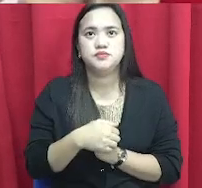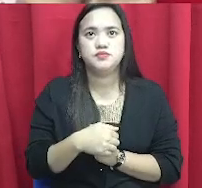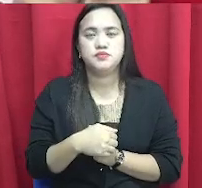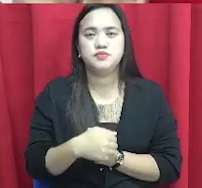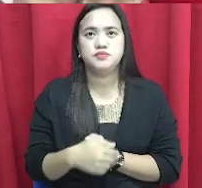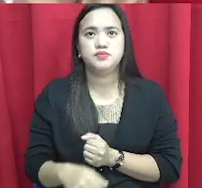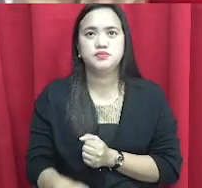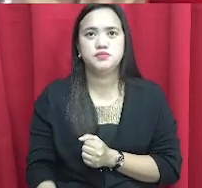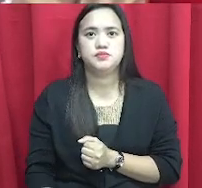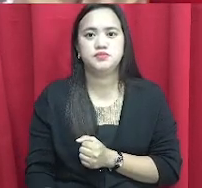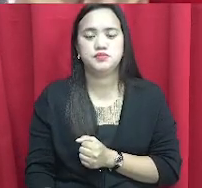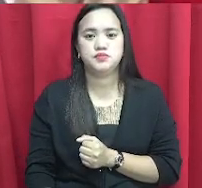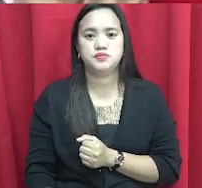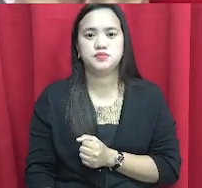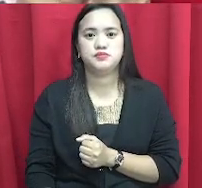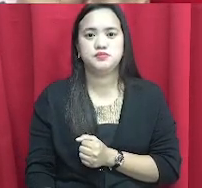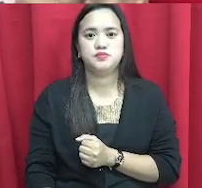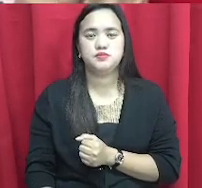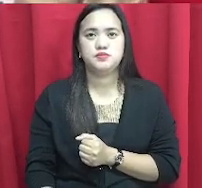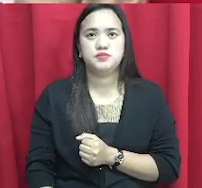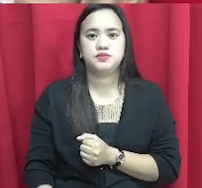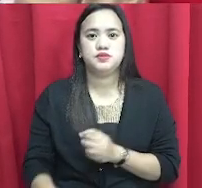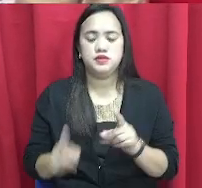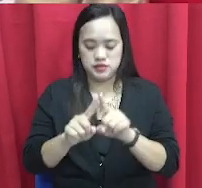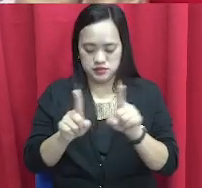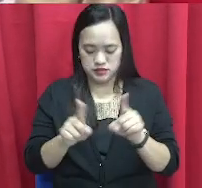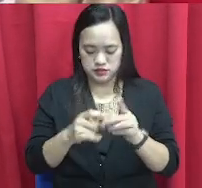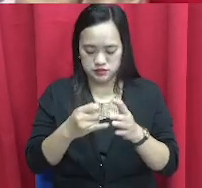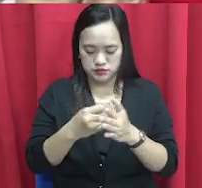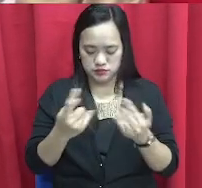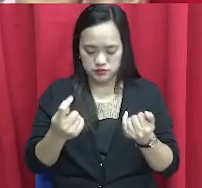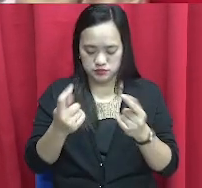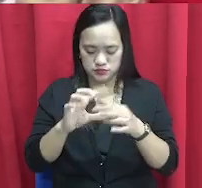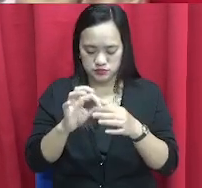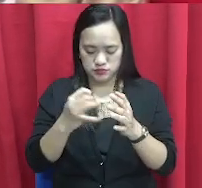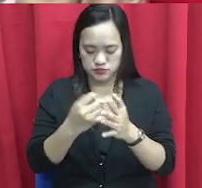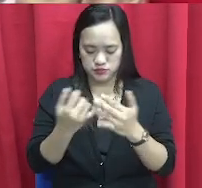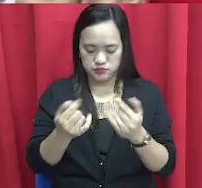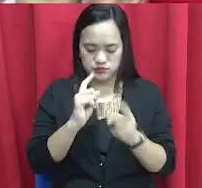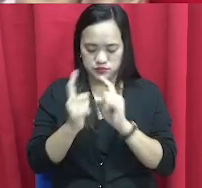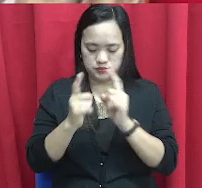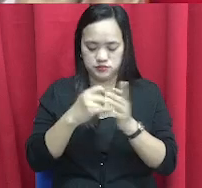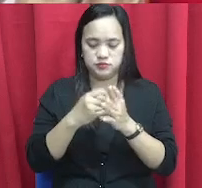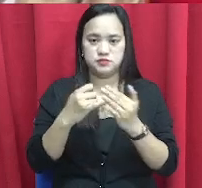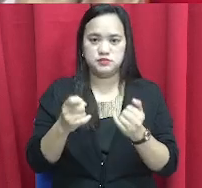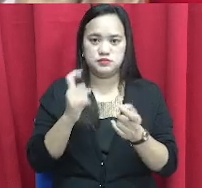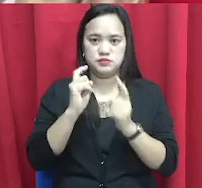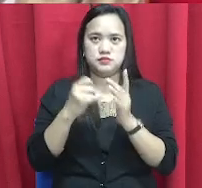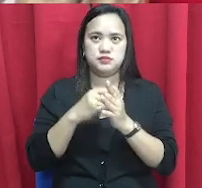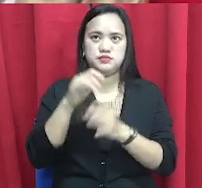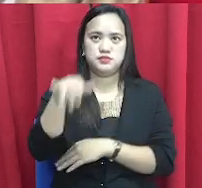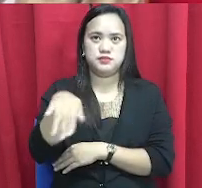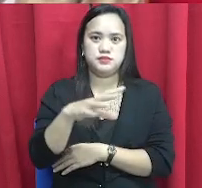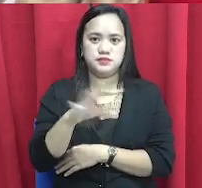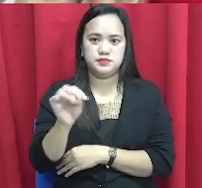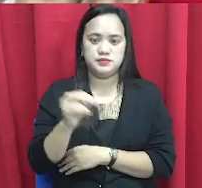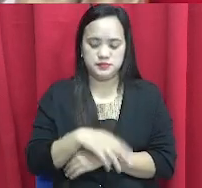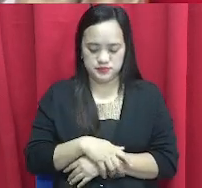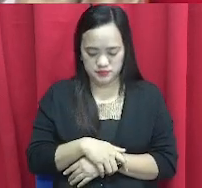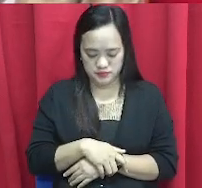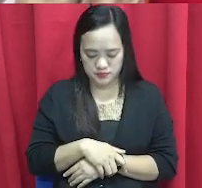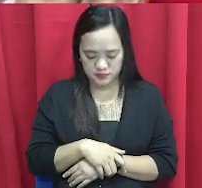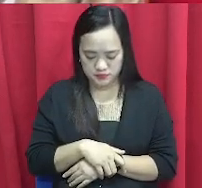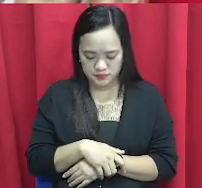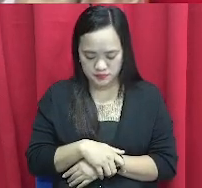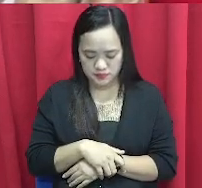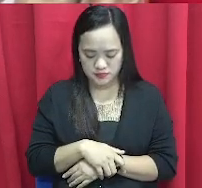lumago sa pananampalataya at Yan po ang ating ah pagbubulay-bulay yan mga kapatid sa tanghali